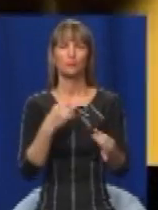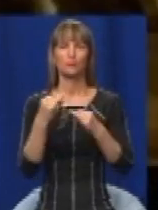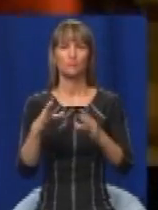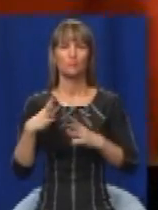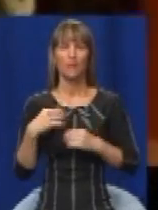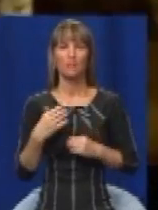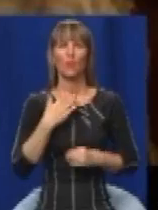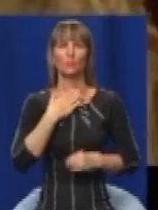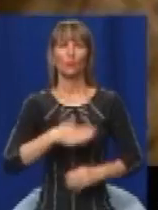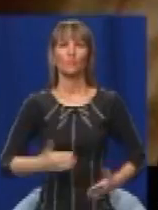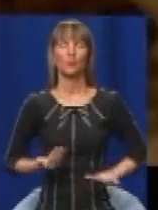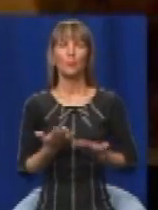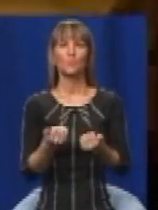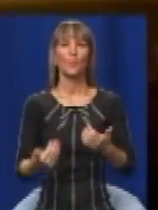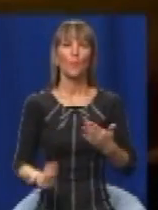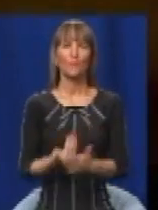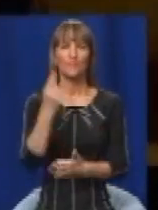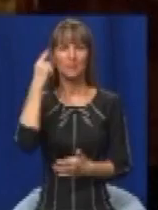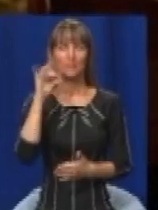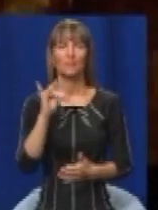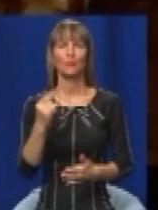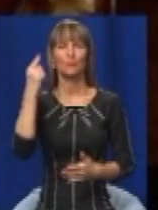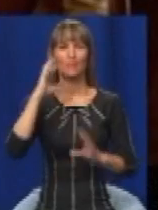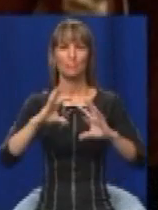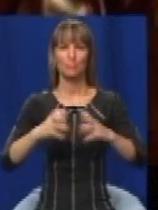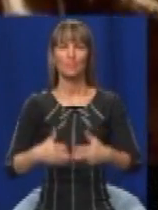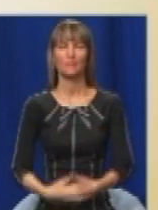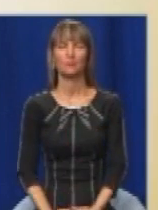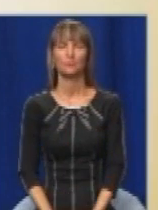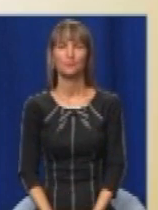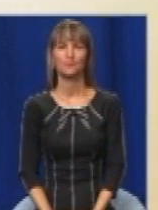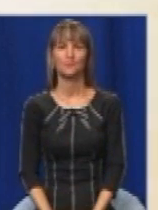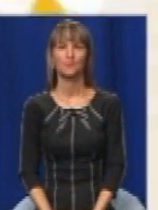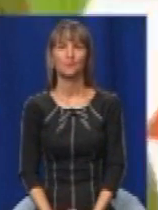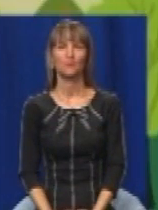насолоджуватися життям, отримувати нові знання та пізнавати світ.